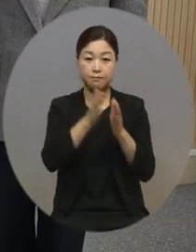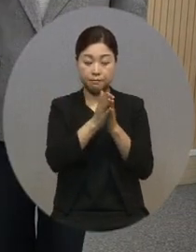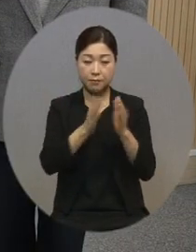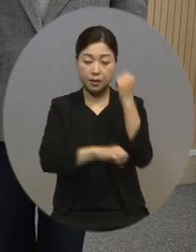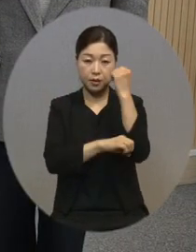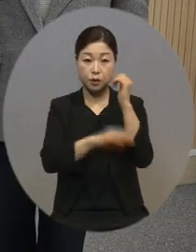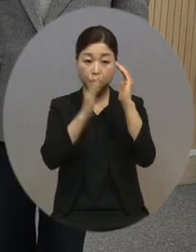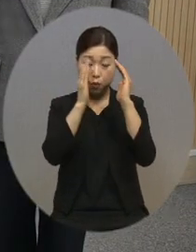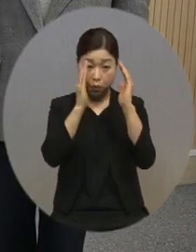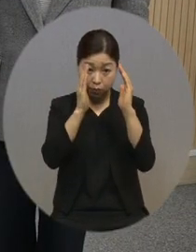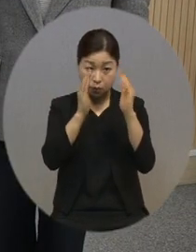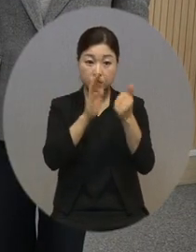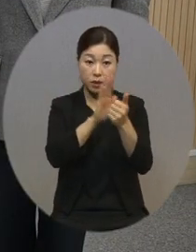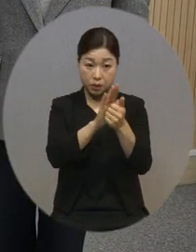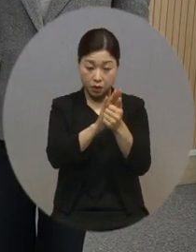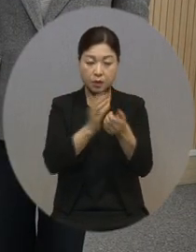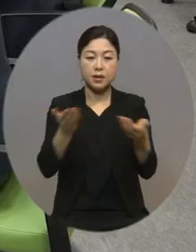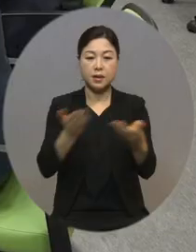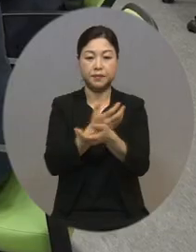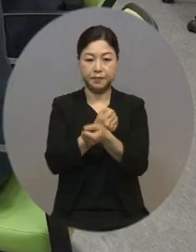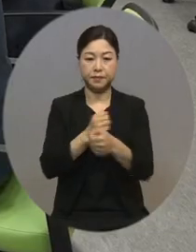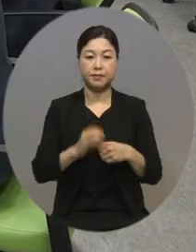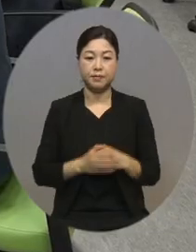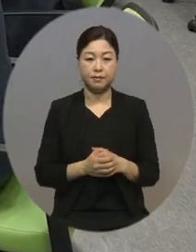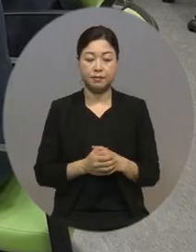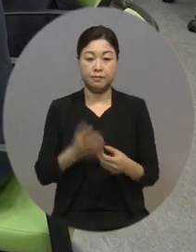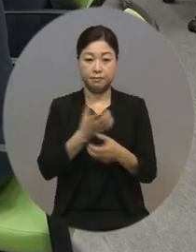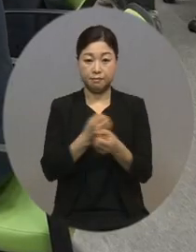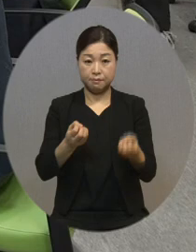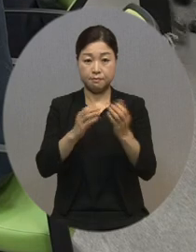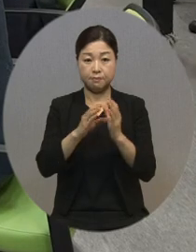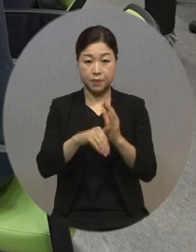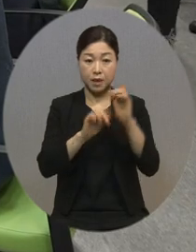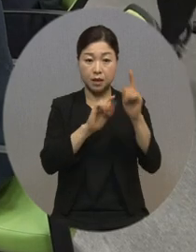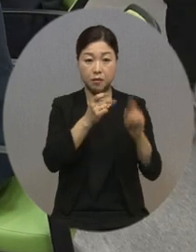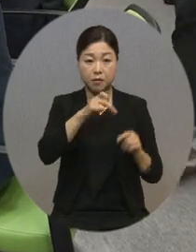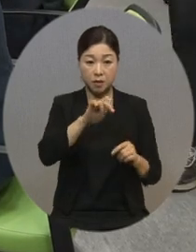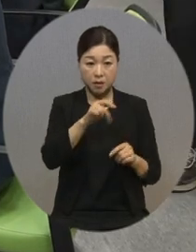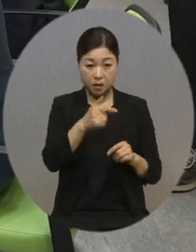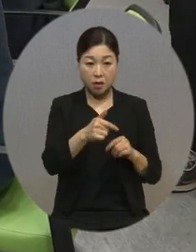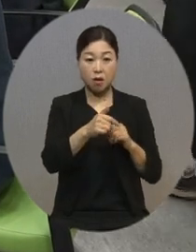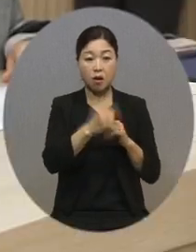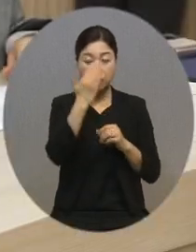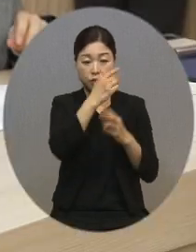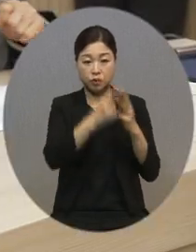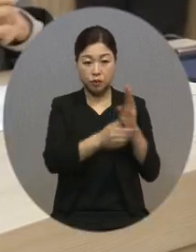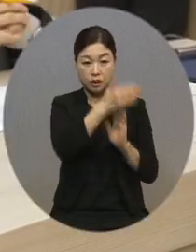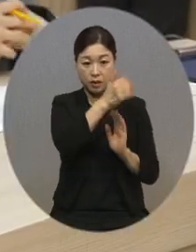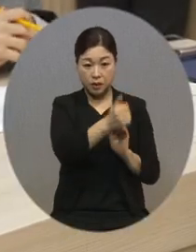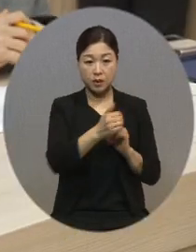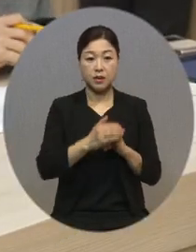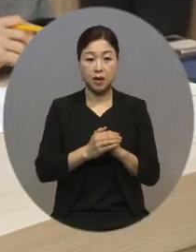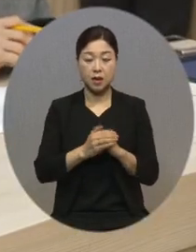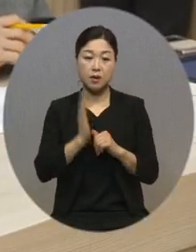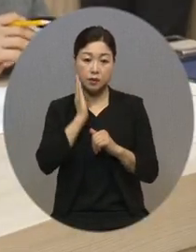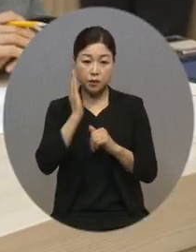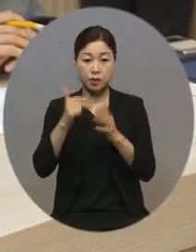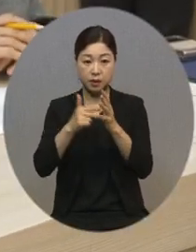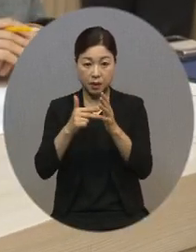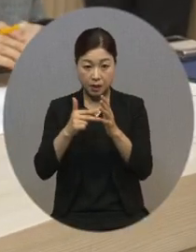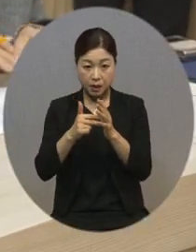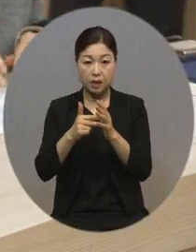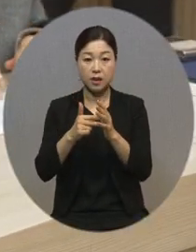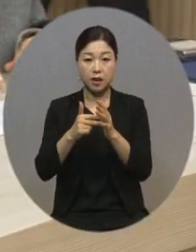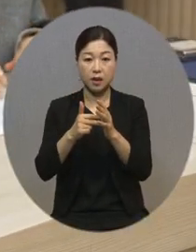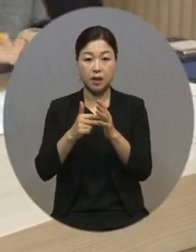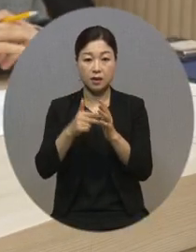위한 업무 협약을 맺었습니다. 협약식에는 이범석 청주시장, 이영진 초록우산 어린이재단